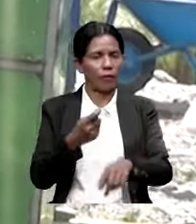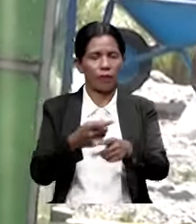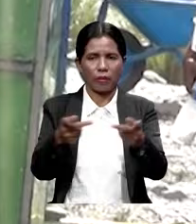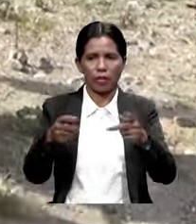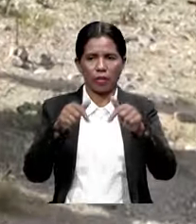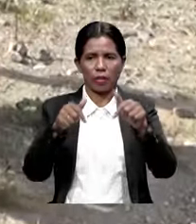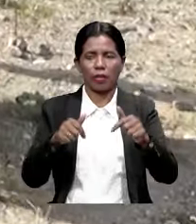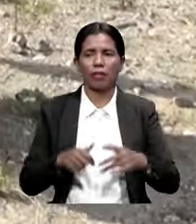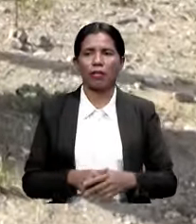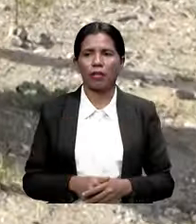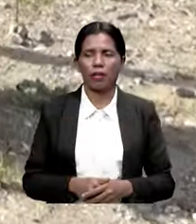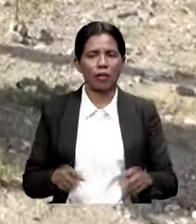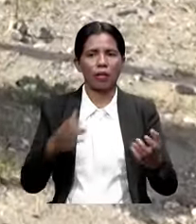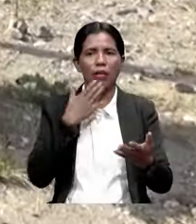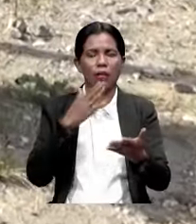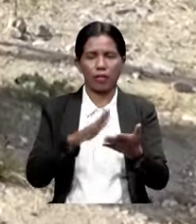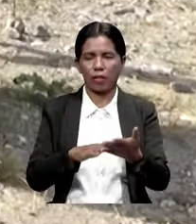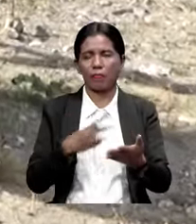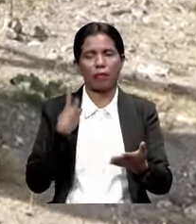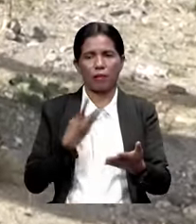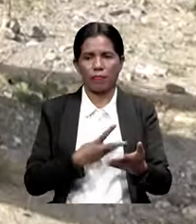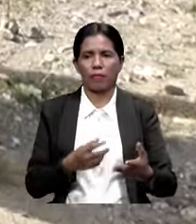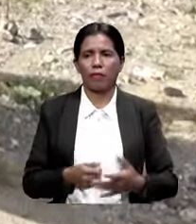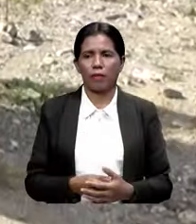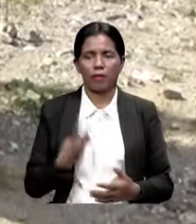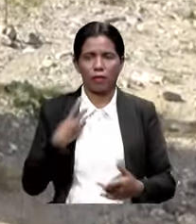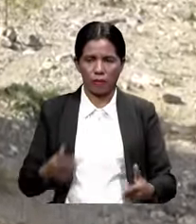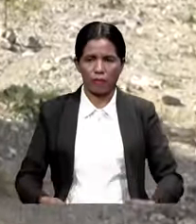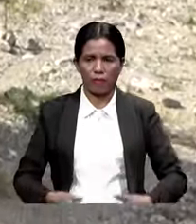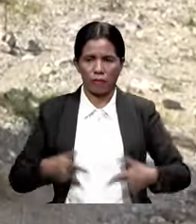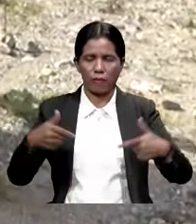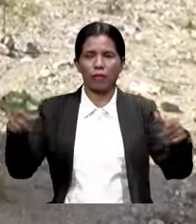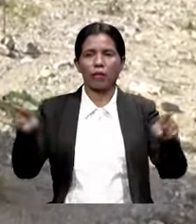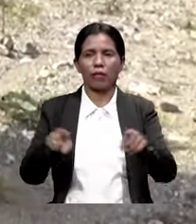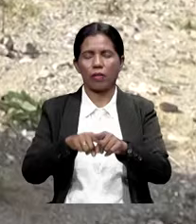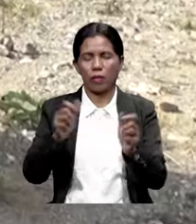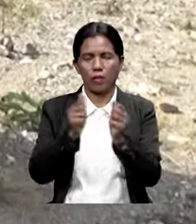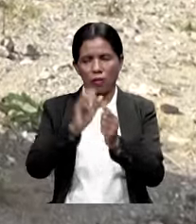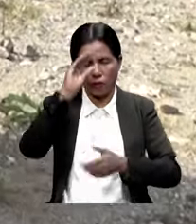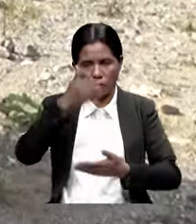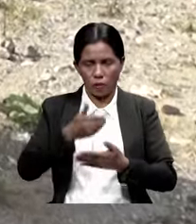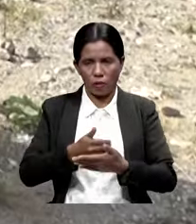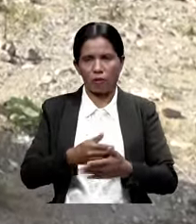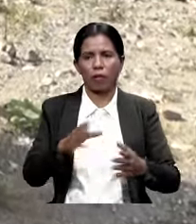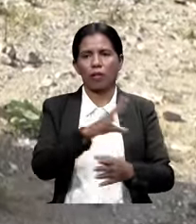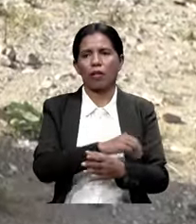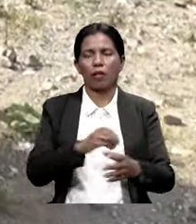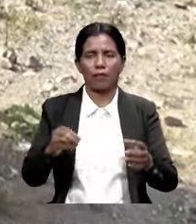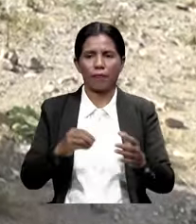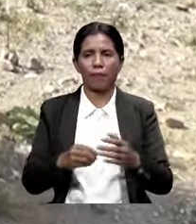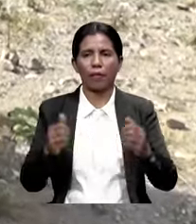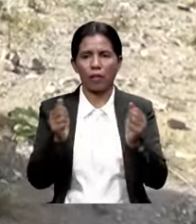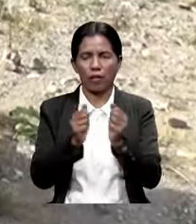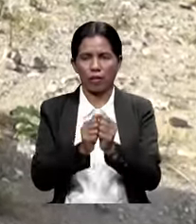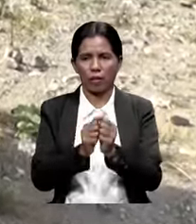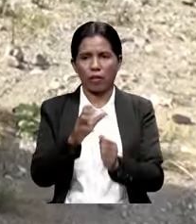ha sa fatingi da ladik nu bami da. Ami moro so balu ha sa ho oam, balu ho lain, balu lain nebe maka.